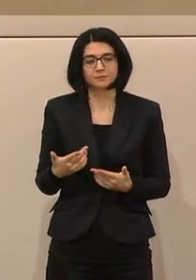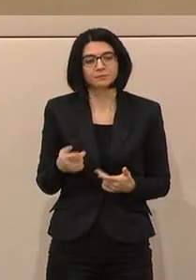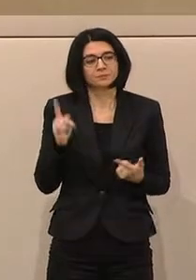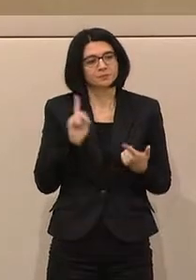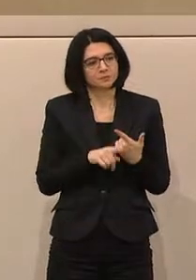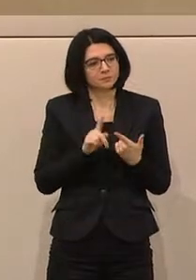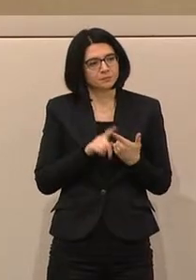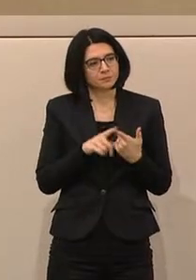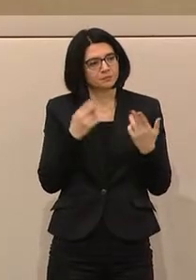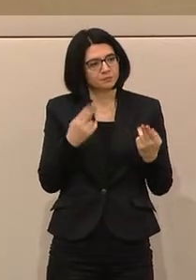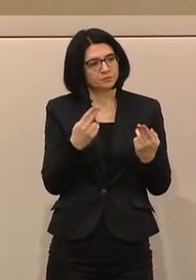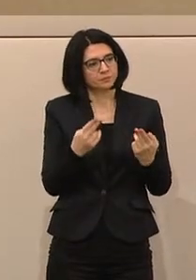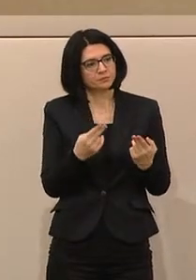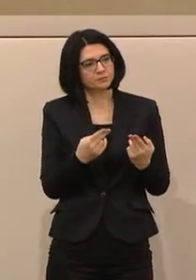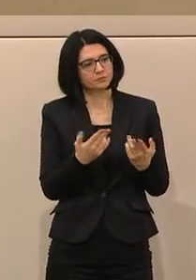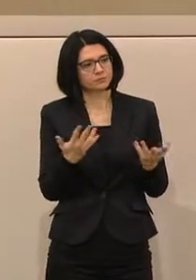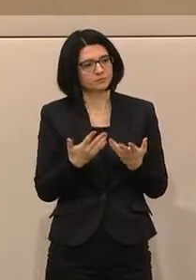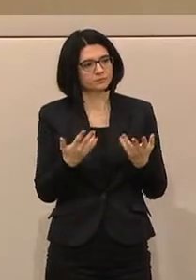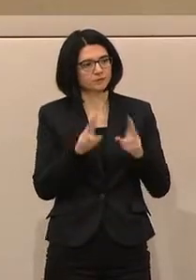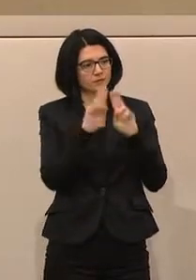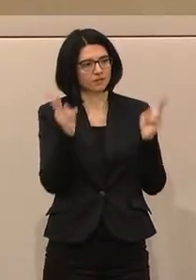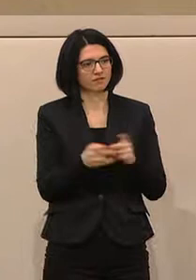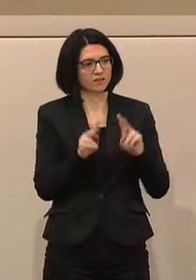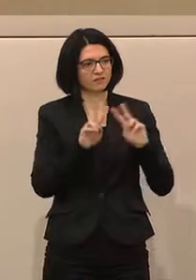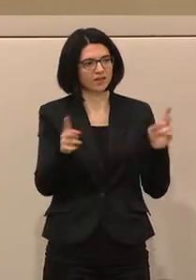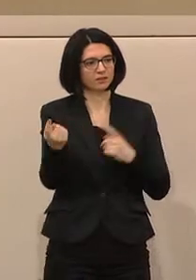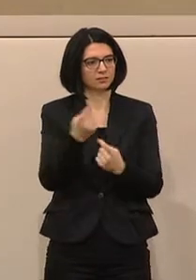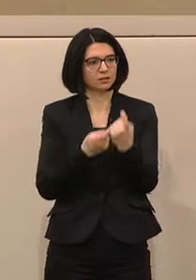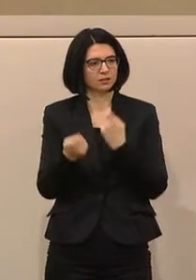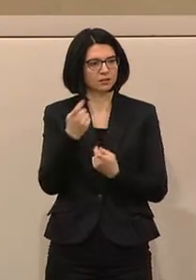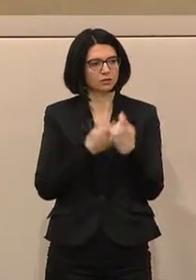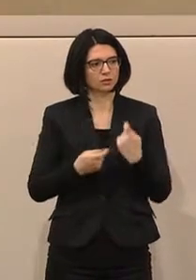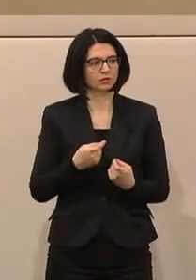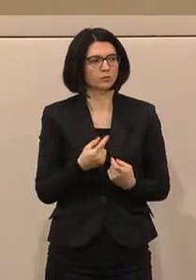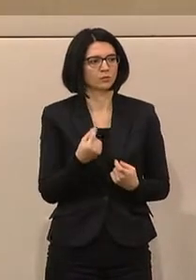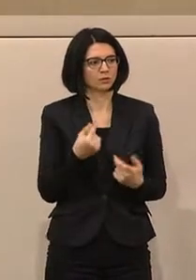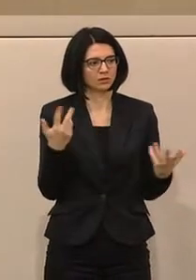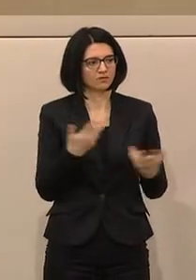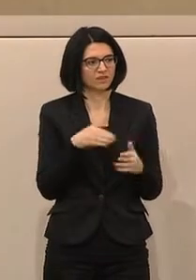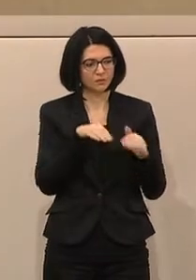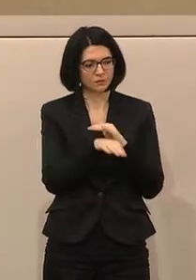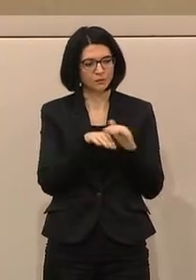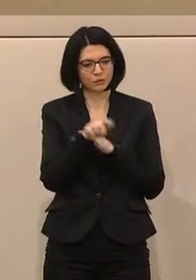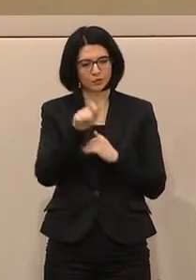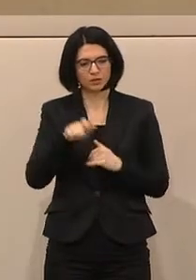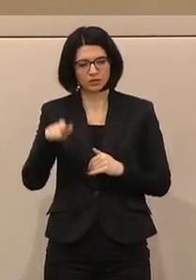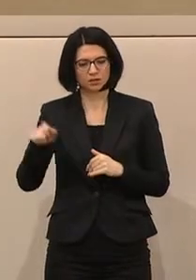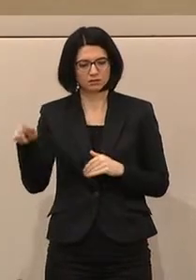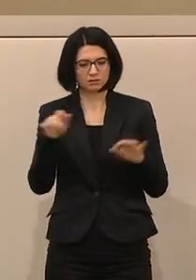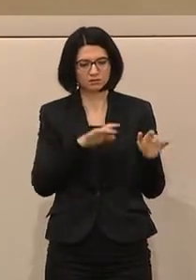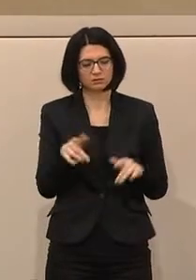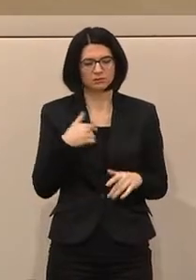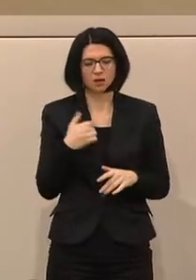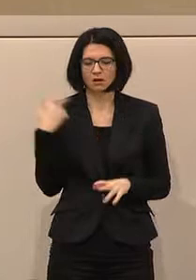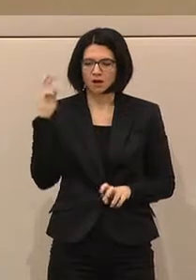mit der wir konfrontiert sind, ist die weltweite Migration. Das heißt, Flüchtlinge haben oft einen beschwerlichen